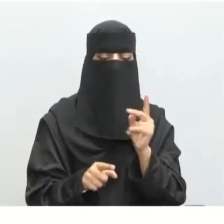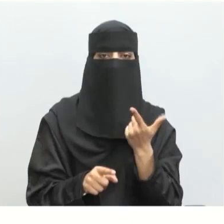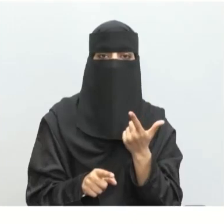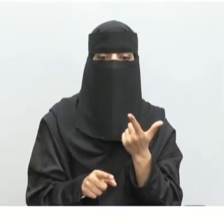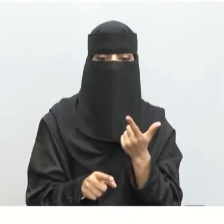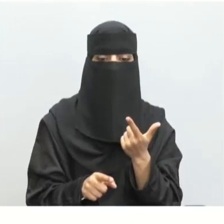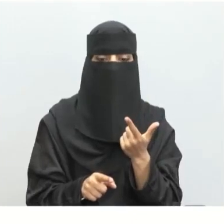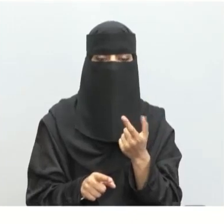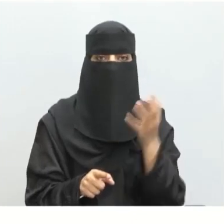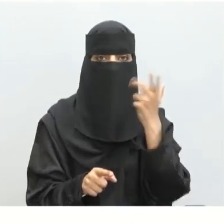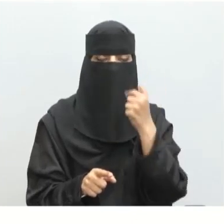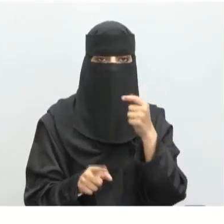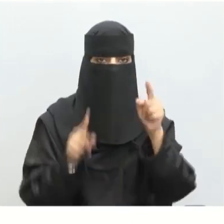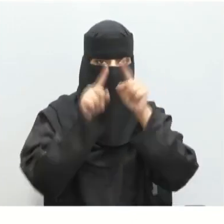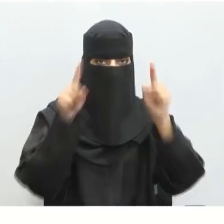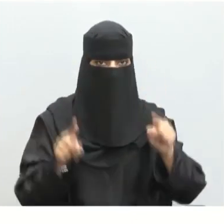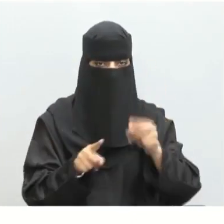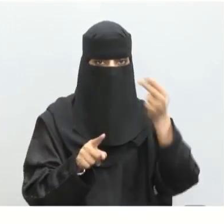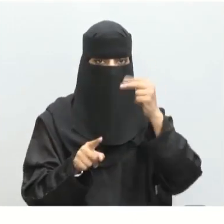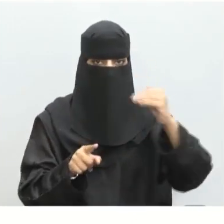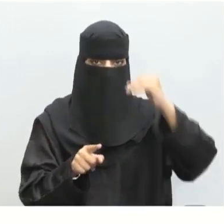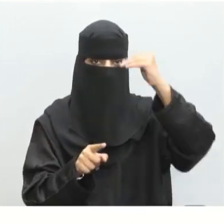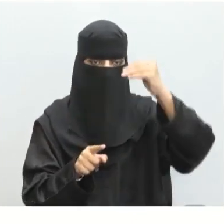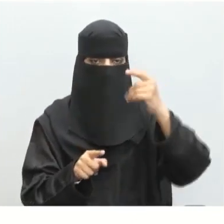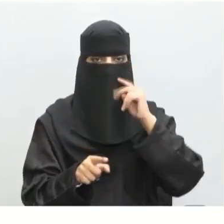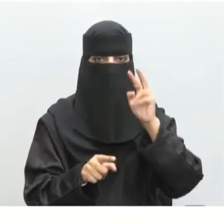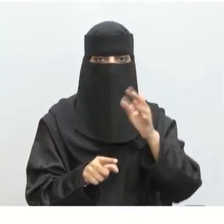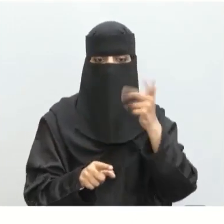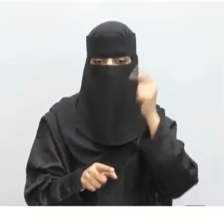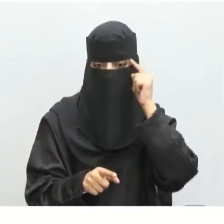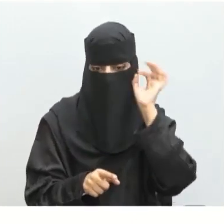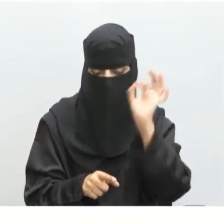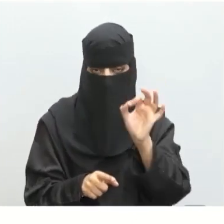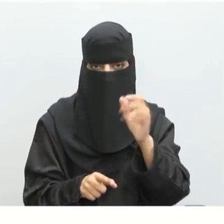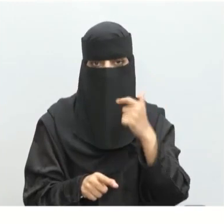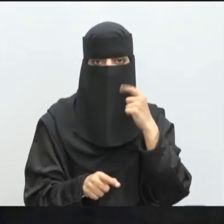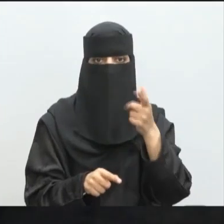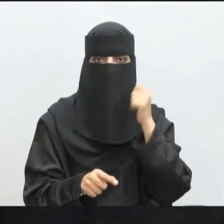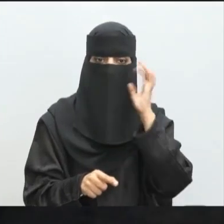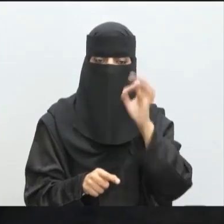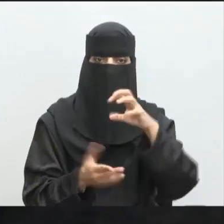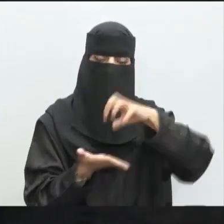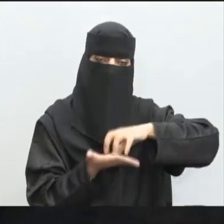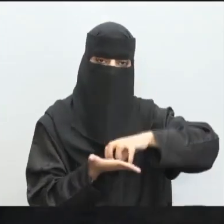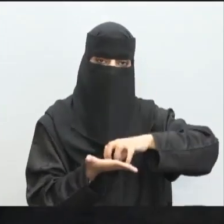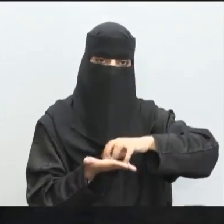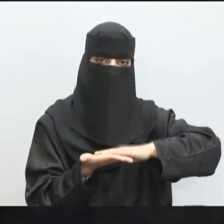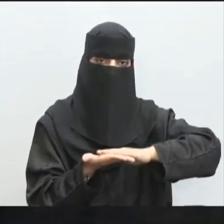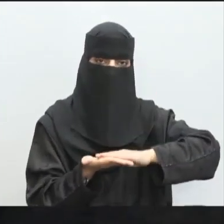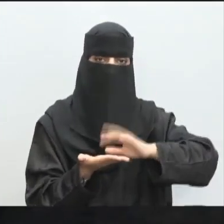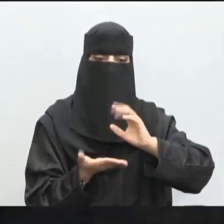رائعين رقم الخريطه من خلال قراءه هذا الرقم ما قد نستطيع معرفه موقعها على سطح